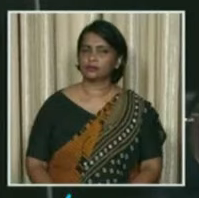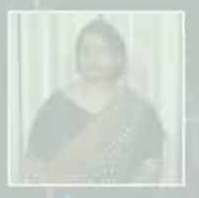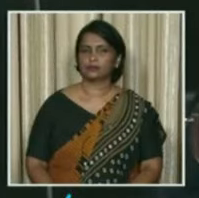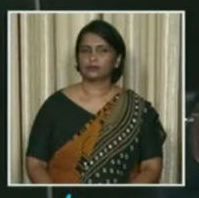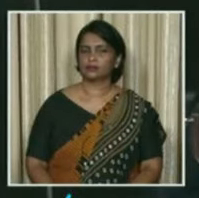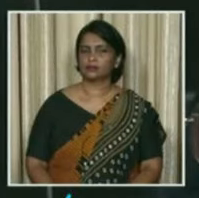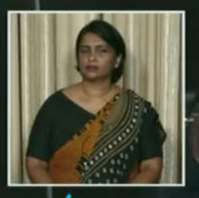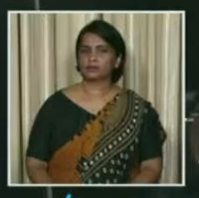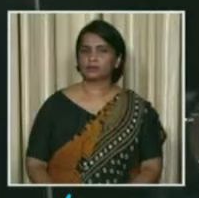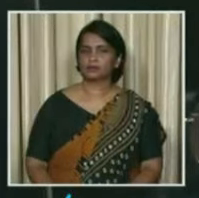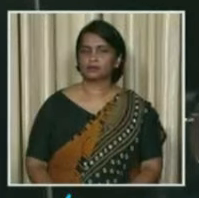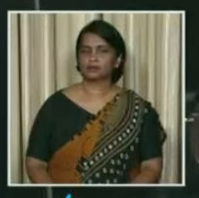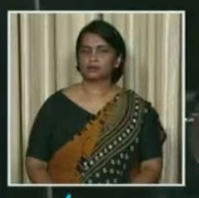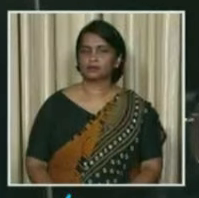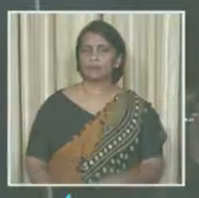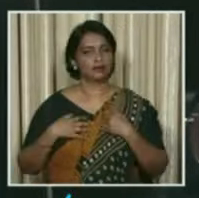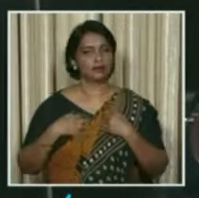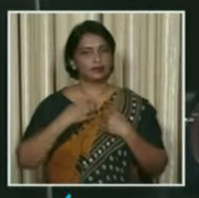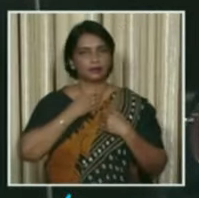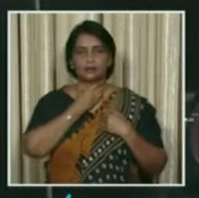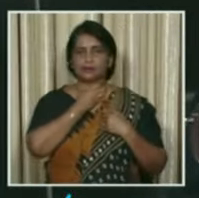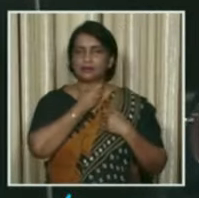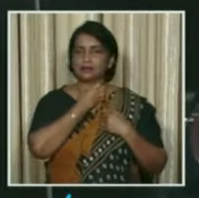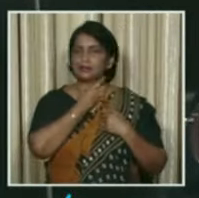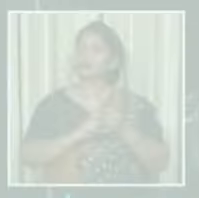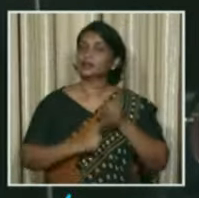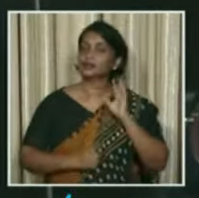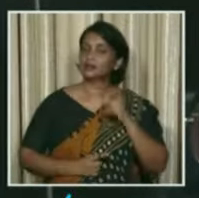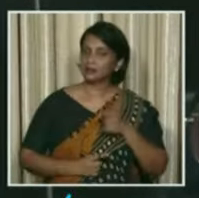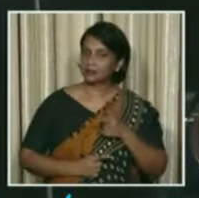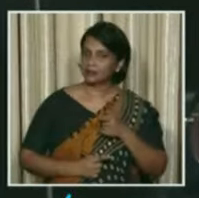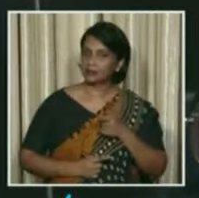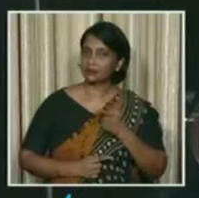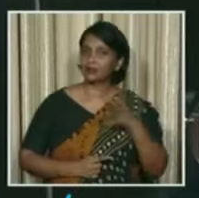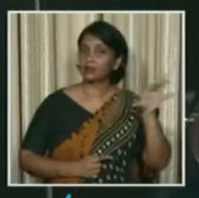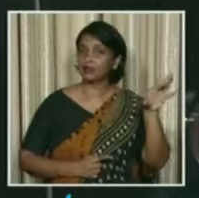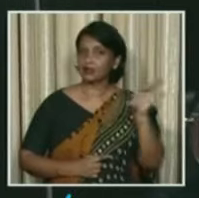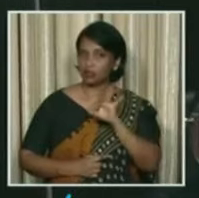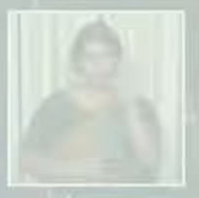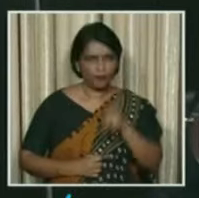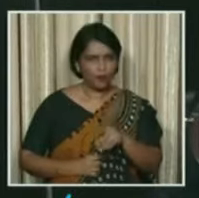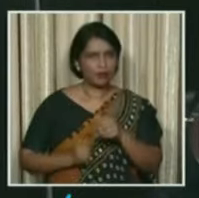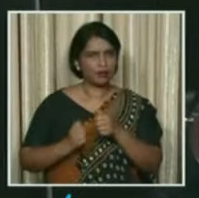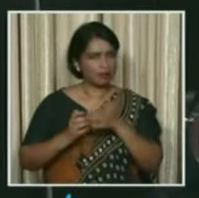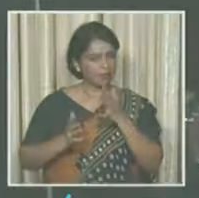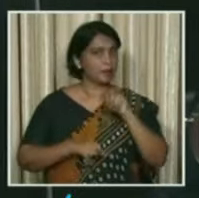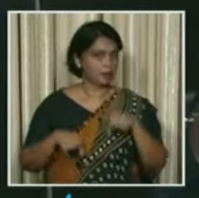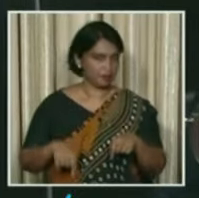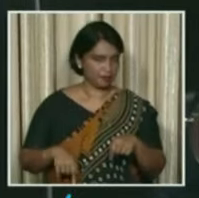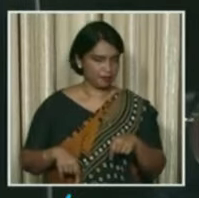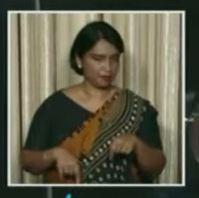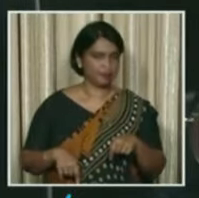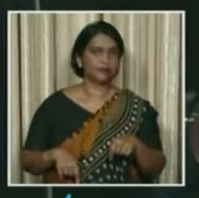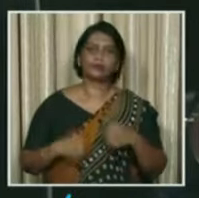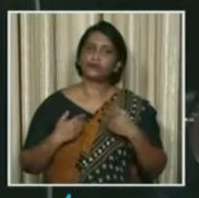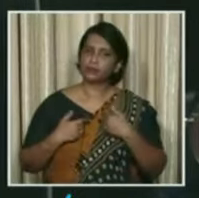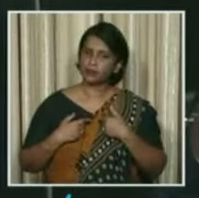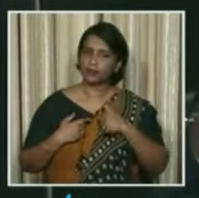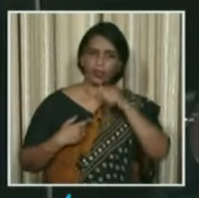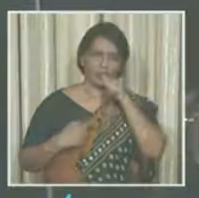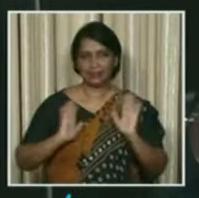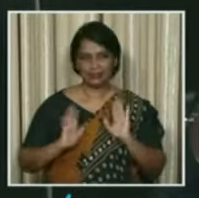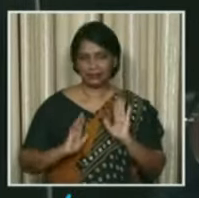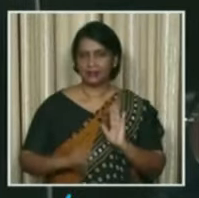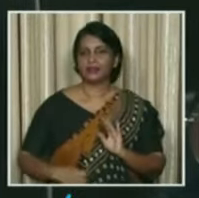විශ්වාසබන්තුමතුනේ මට තේරෙන ඇහිමේ දුරදාවයක්ද දන්නේ නෑ. ජනාධිපතිවරයාව පත්කිරීම වැරදි විලස කරා නම් මේ සභාව අපි ඉතාම බලවත්